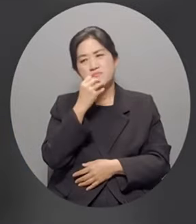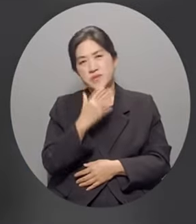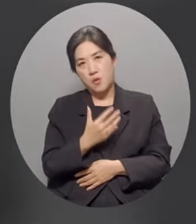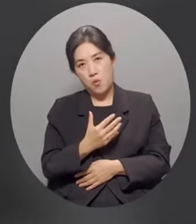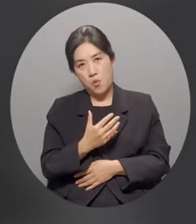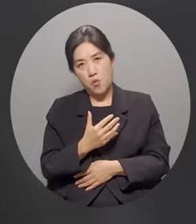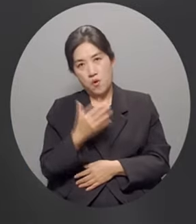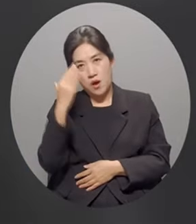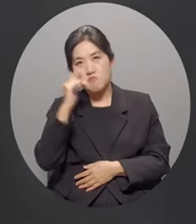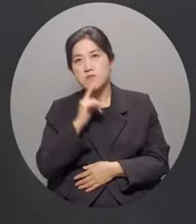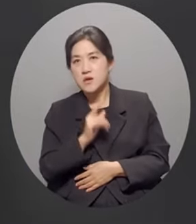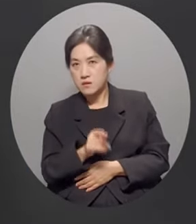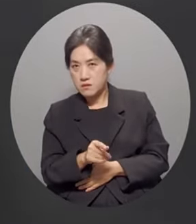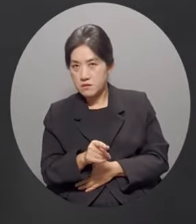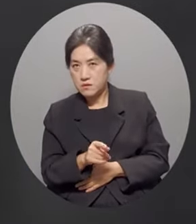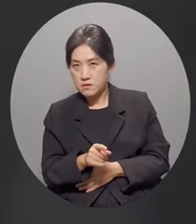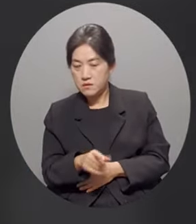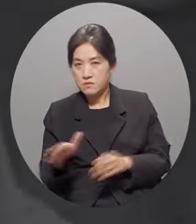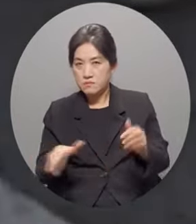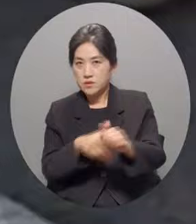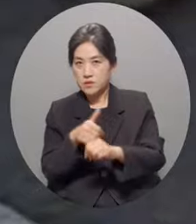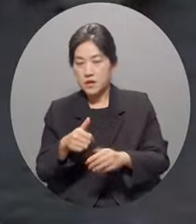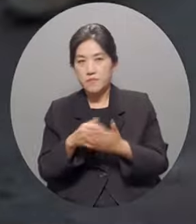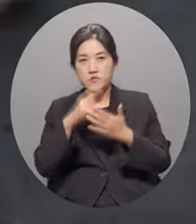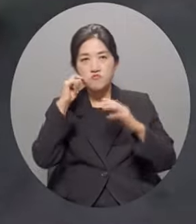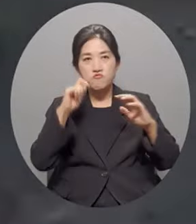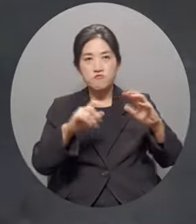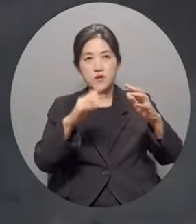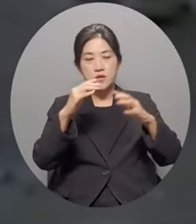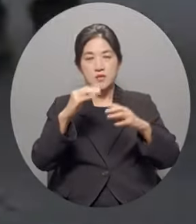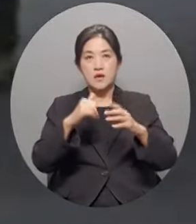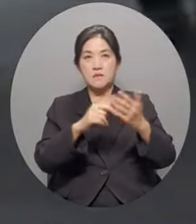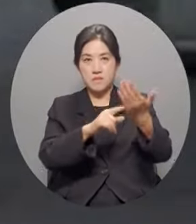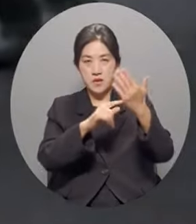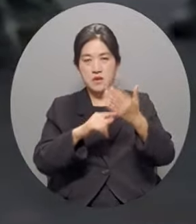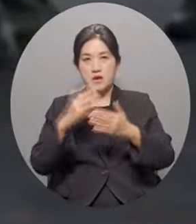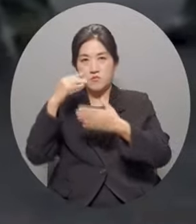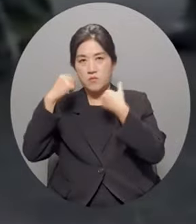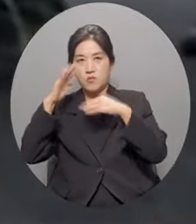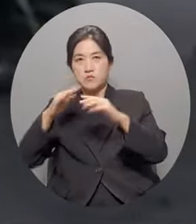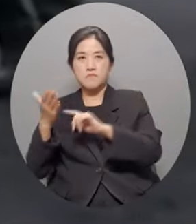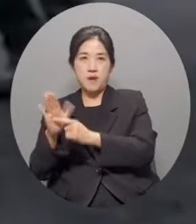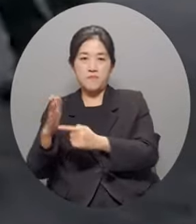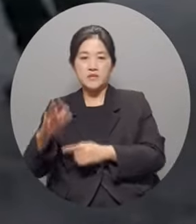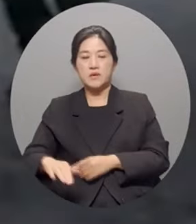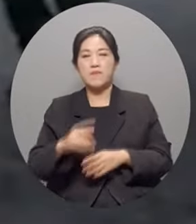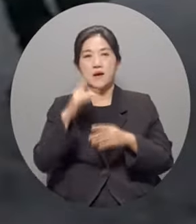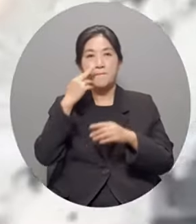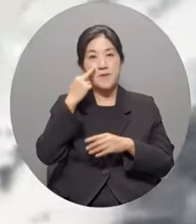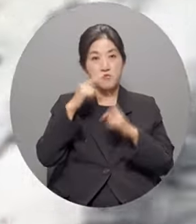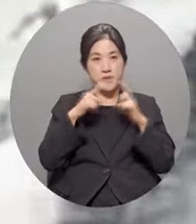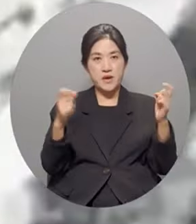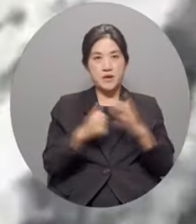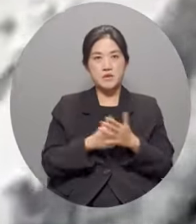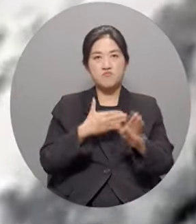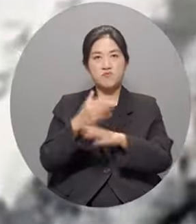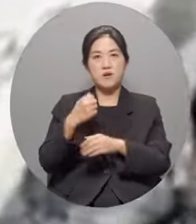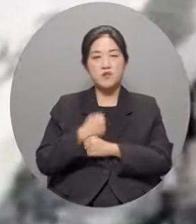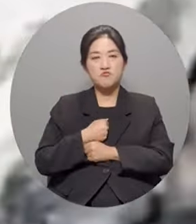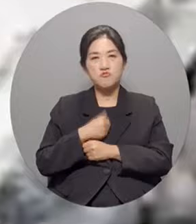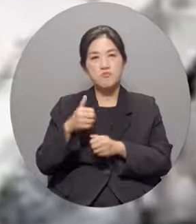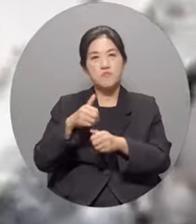또 과 우크라이나 한국정부의 공식 발표에도 관은 북한군 파병을 언론보도